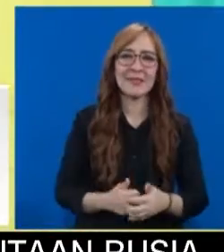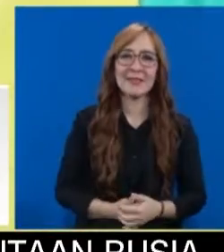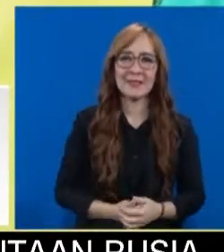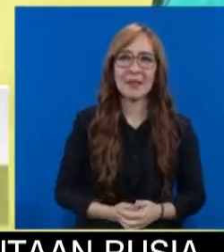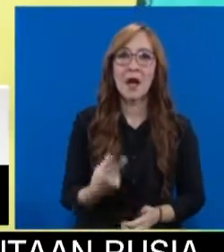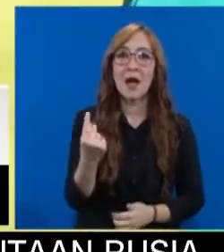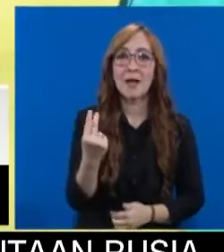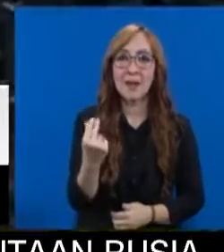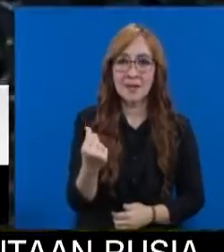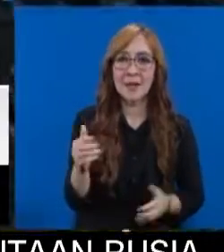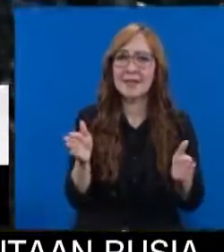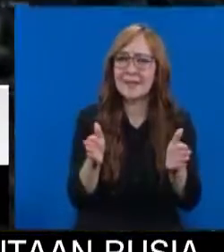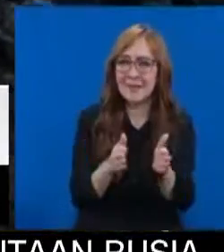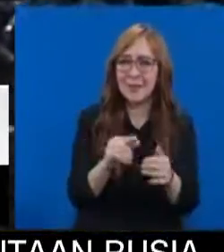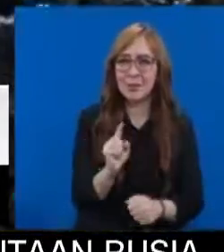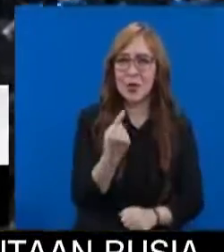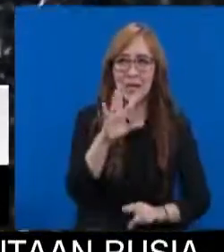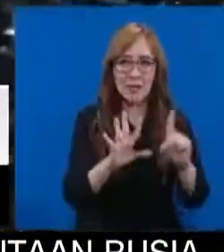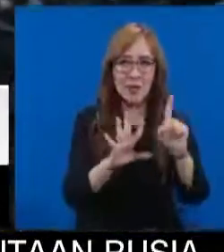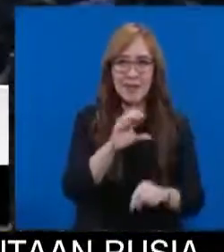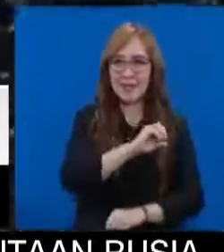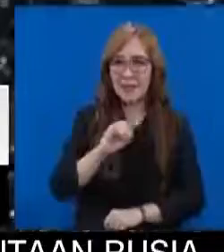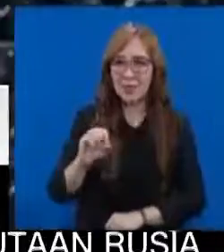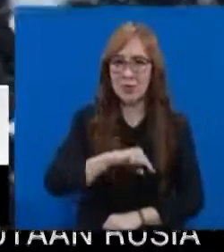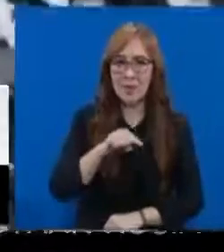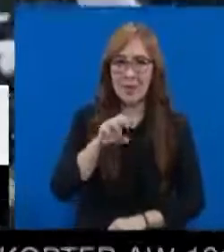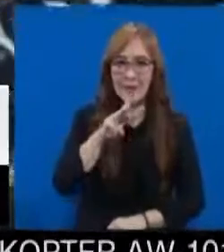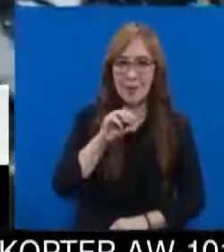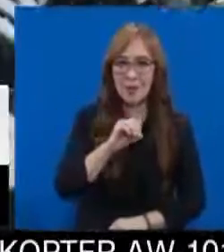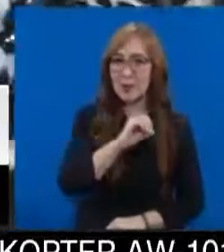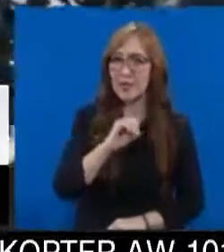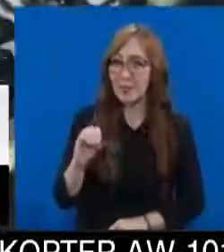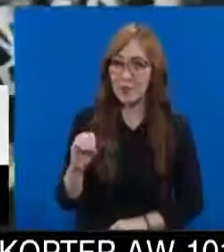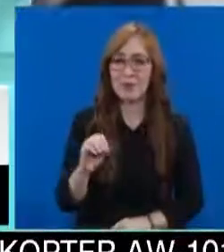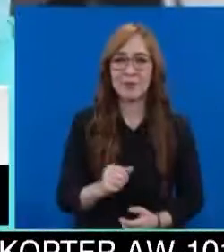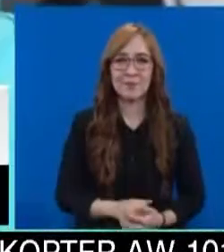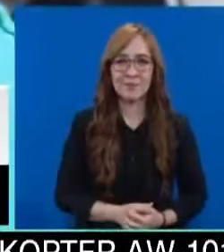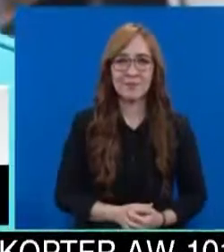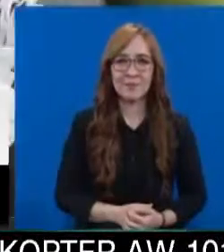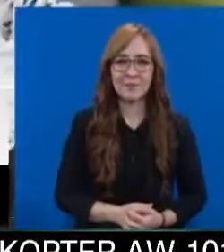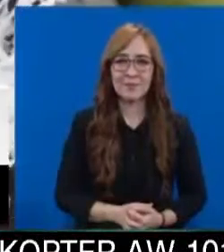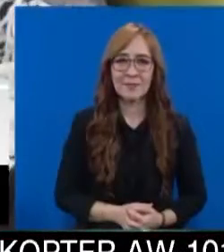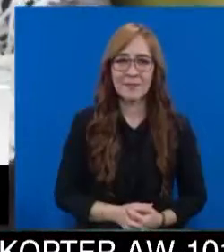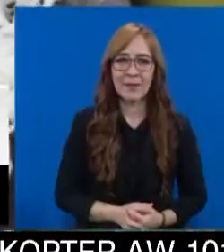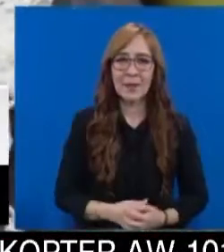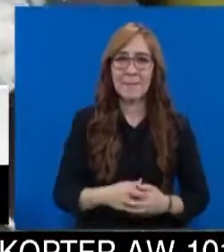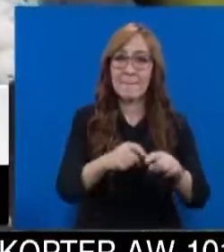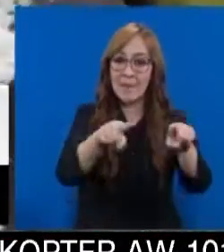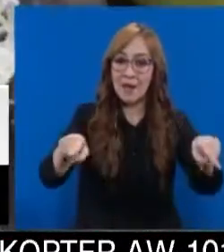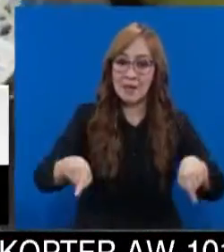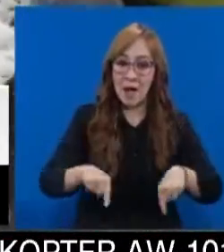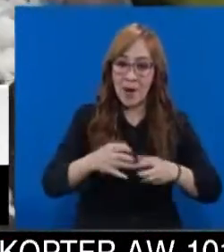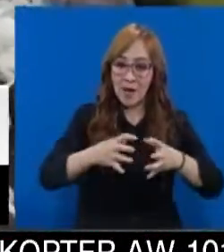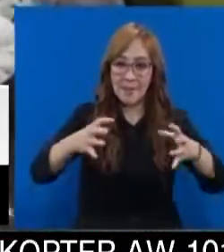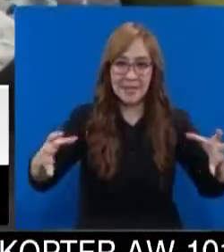Harga martabak ukuran kecil mulai dari Rp15.000 hingga Rp30.000 tergantung topping yang dipilih. Sementara martabak ukuran besar